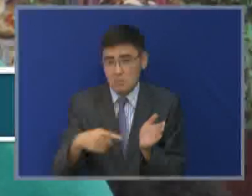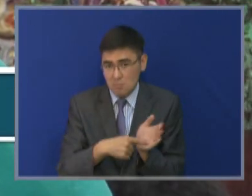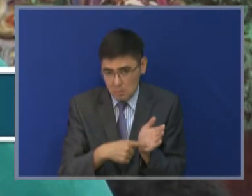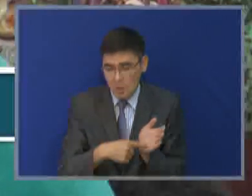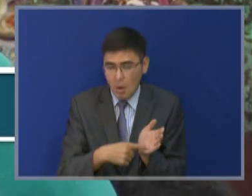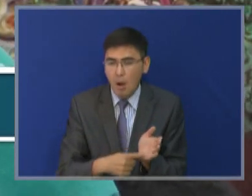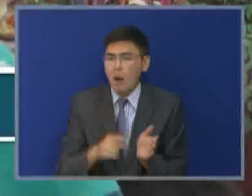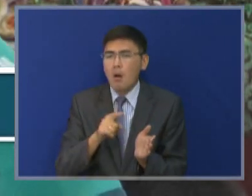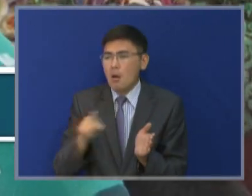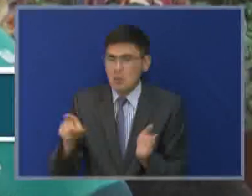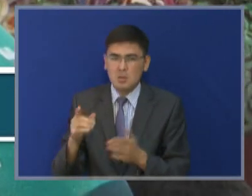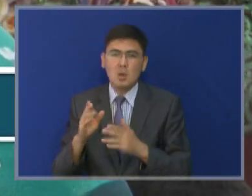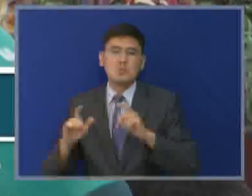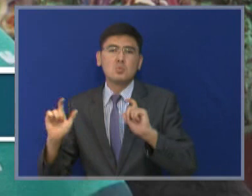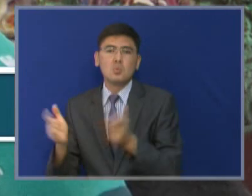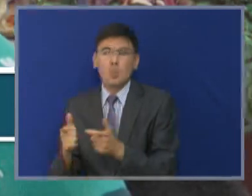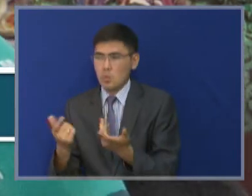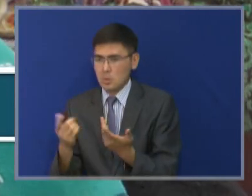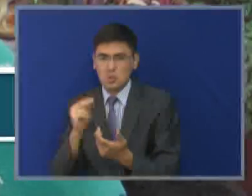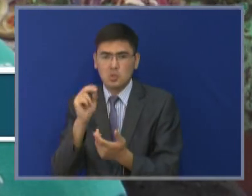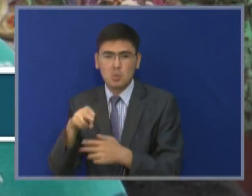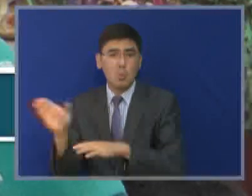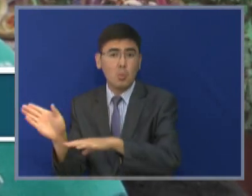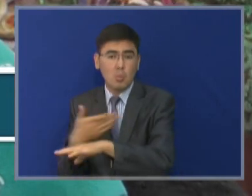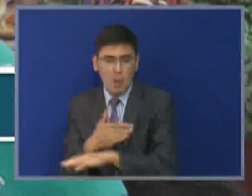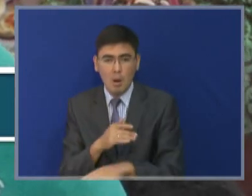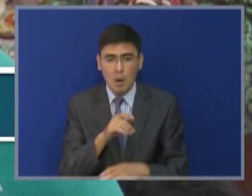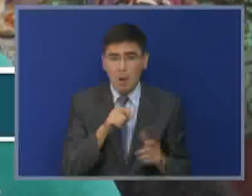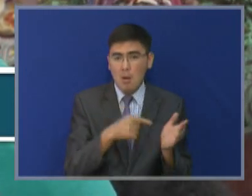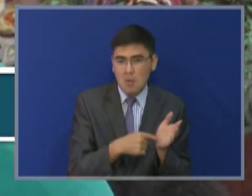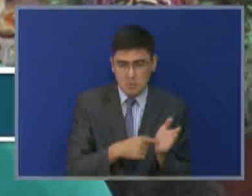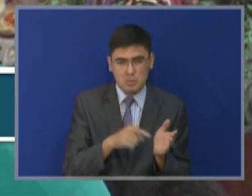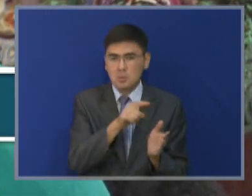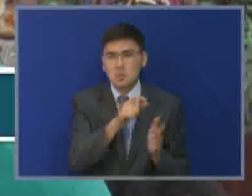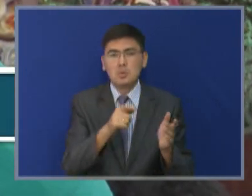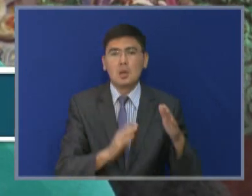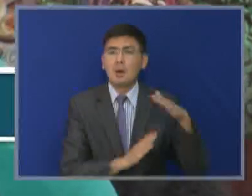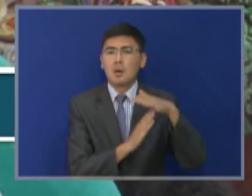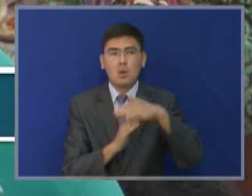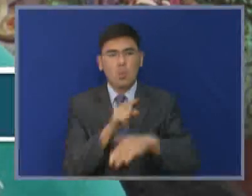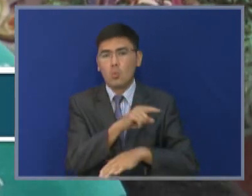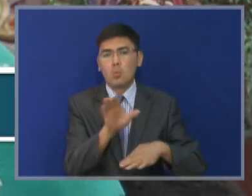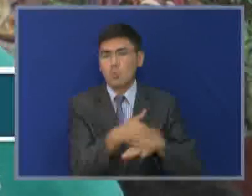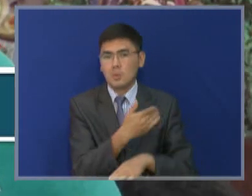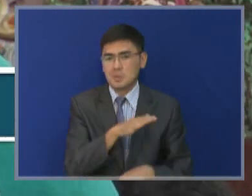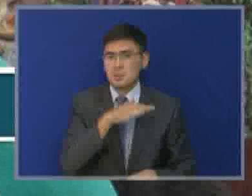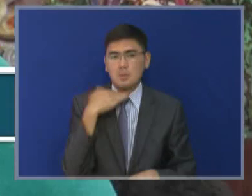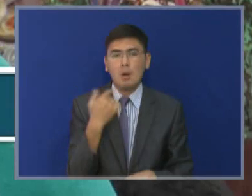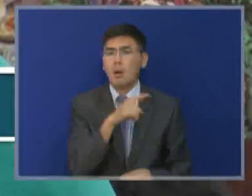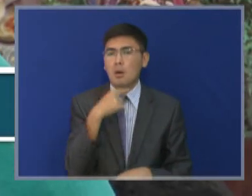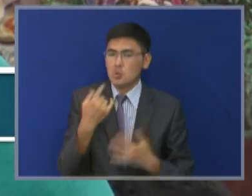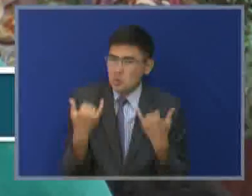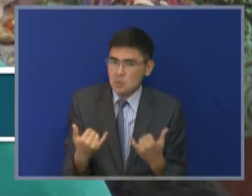басқармасы шектеулерді алып тастады, ал біздің жергілікті атқарушы орган шектеулерді алғылары келмейді. Олар карантинді сылтауратып